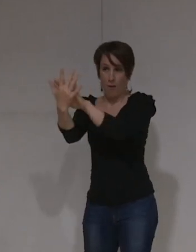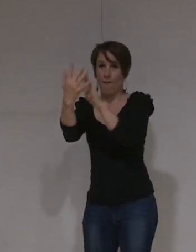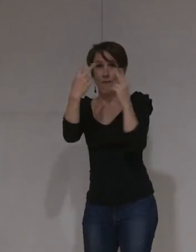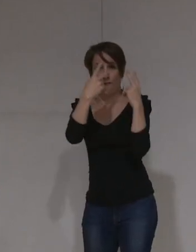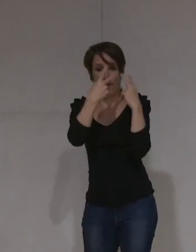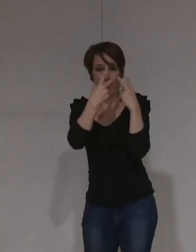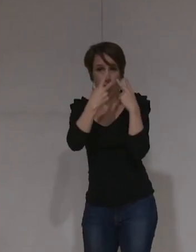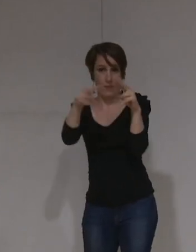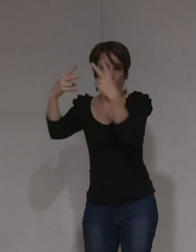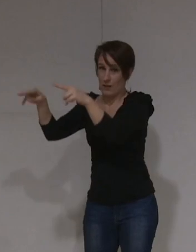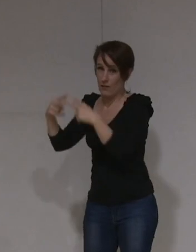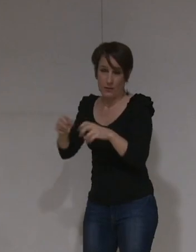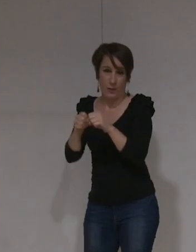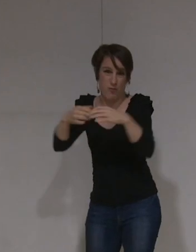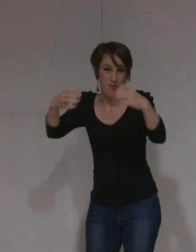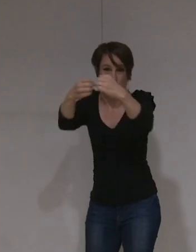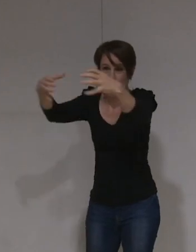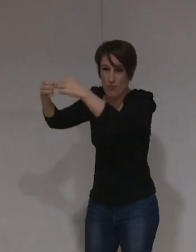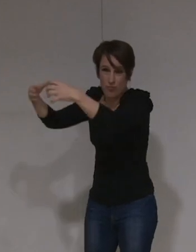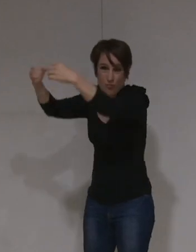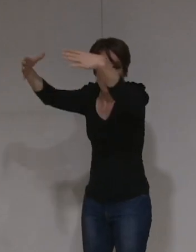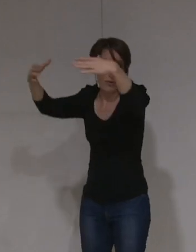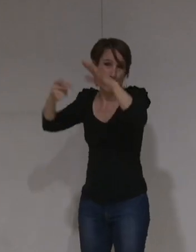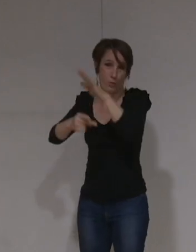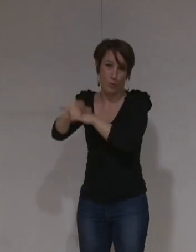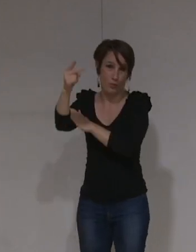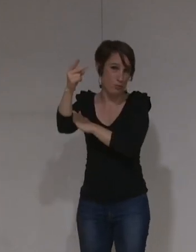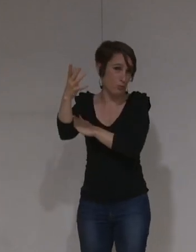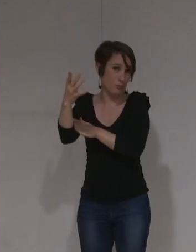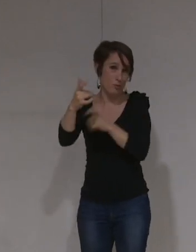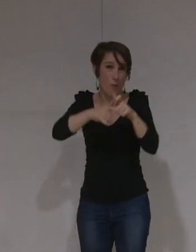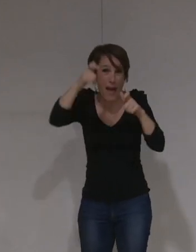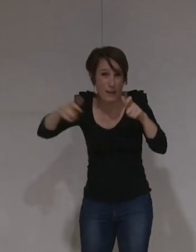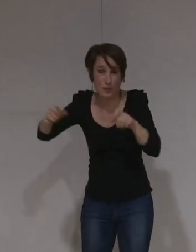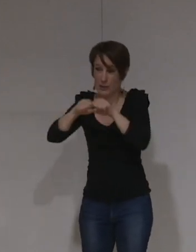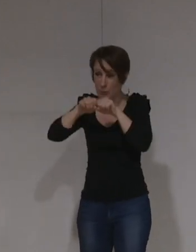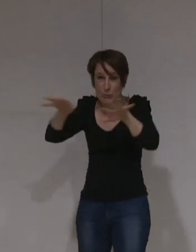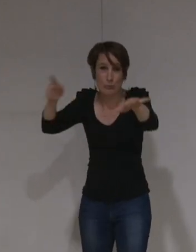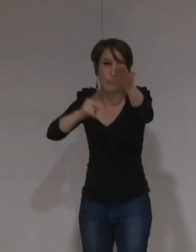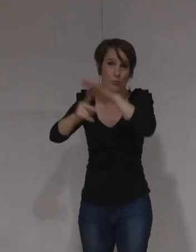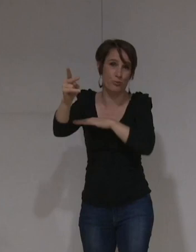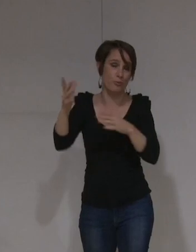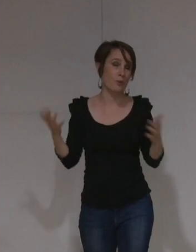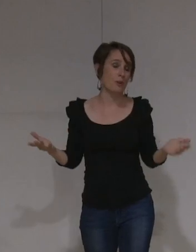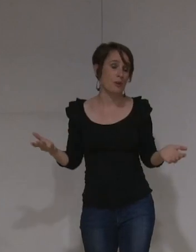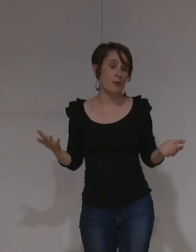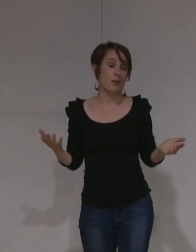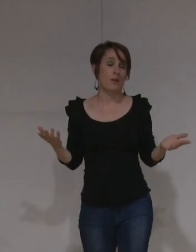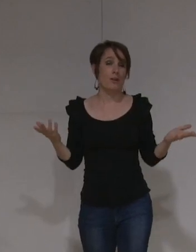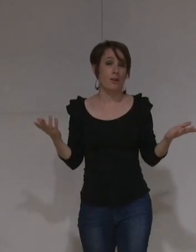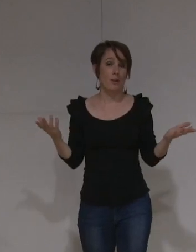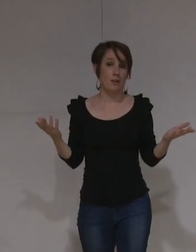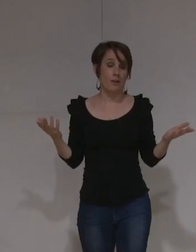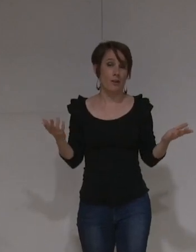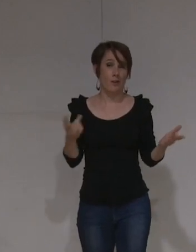société urbaine une société de de l'industrie et dans ce choc entre la